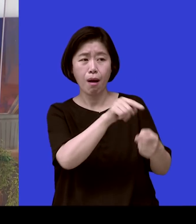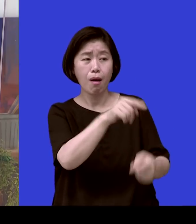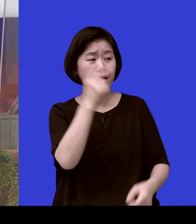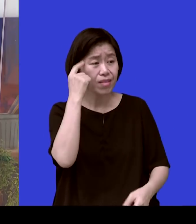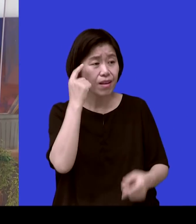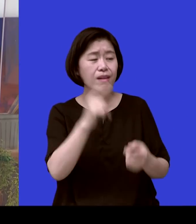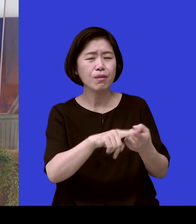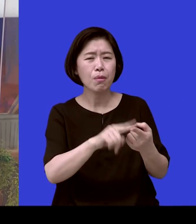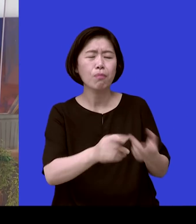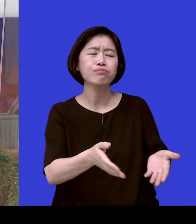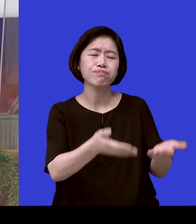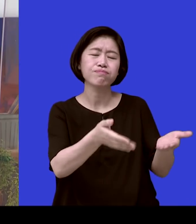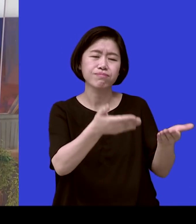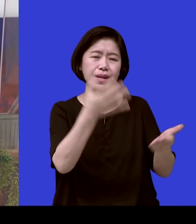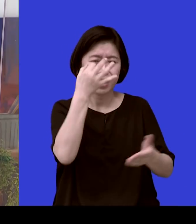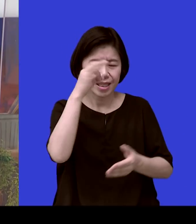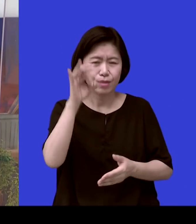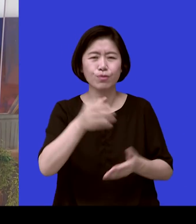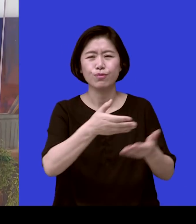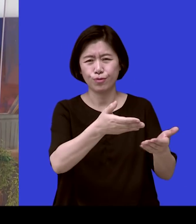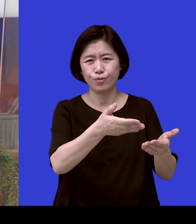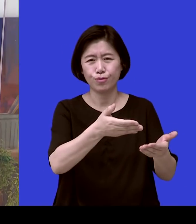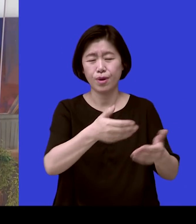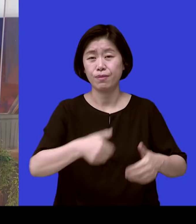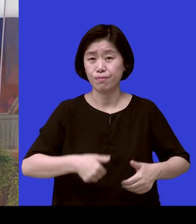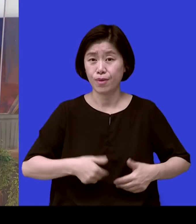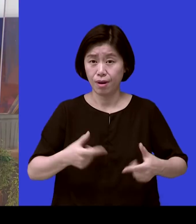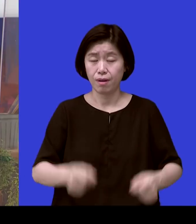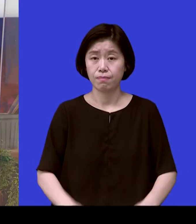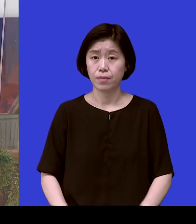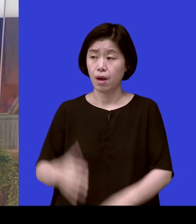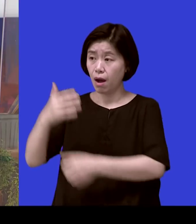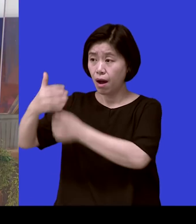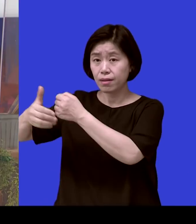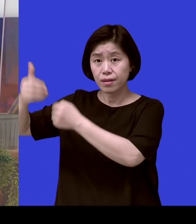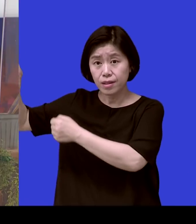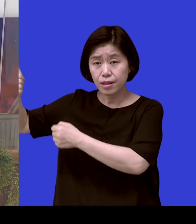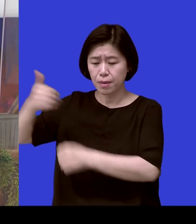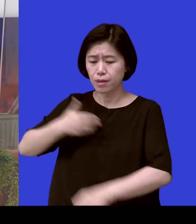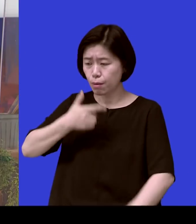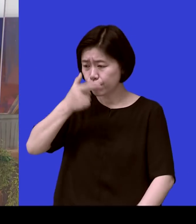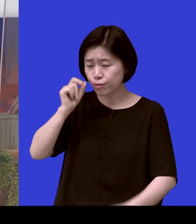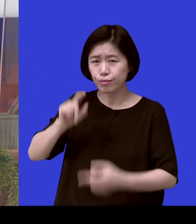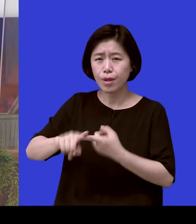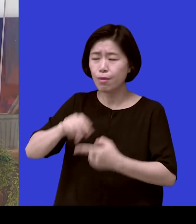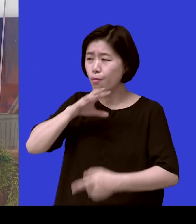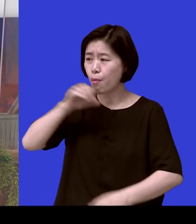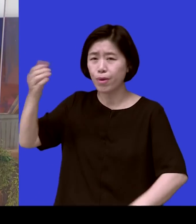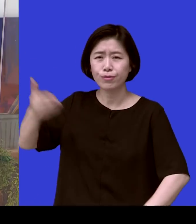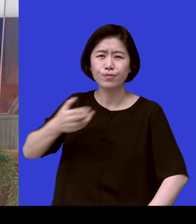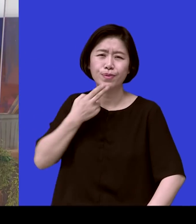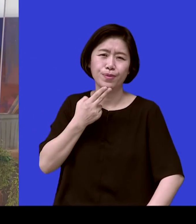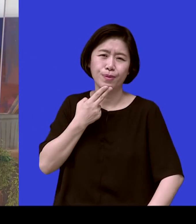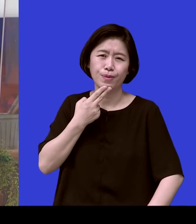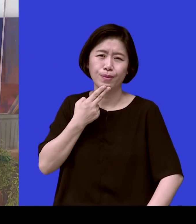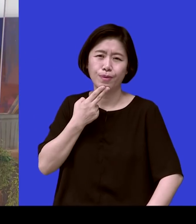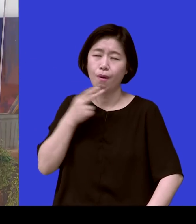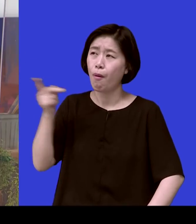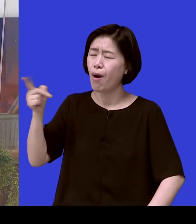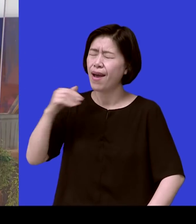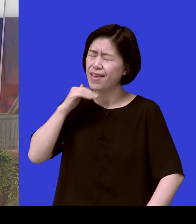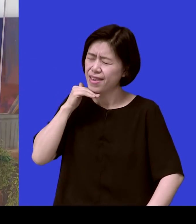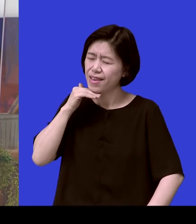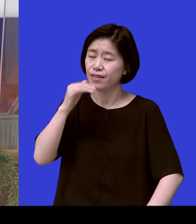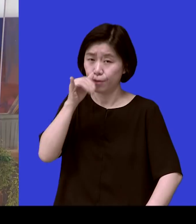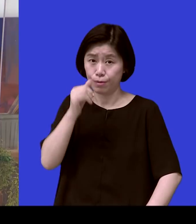그러면서 하나님이 날 그렇게 보고 계시는데 내 모자란 부분도 한 번도 불평 안 하시고 그대로 기다려 주시는데